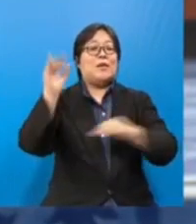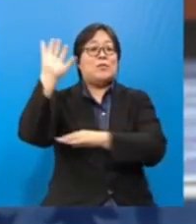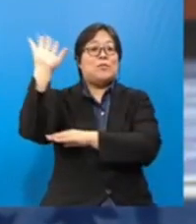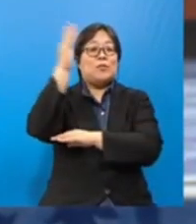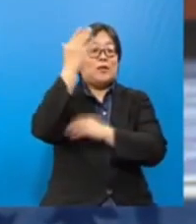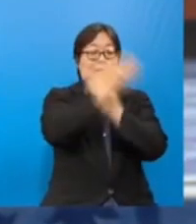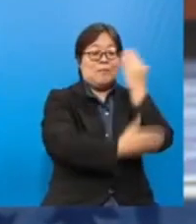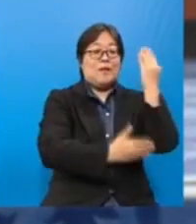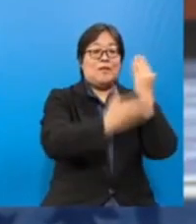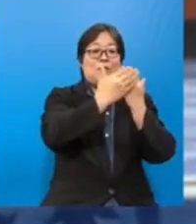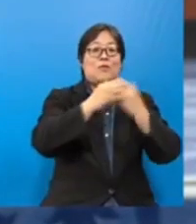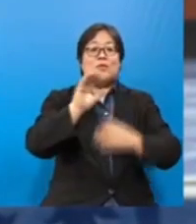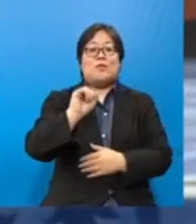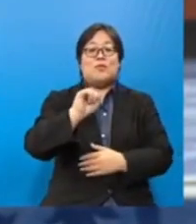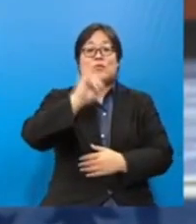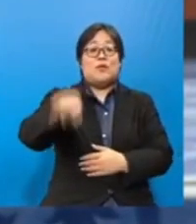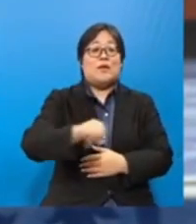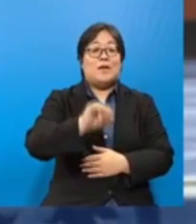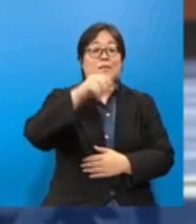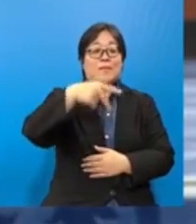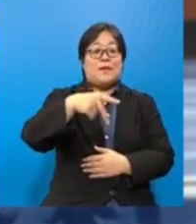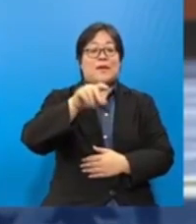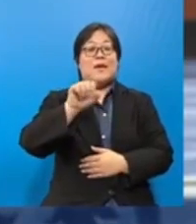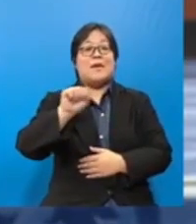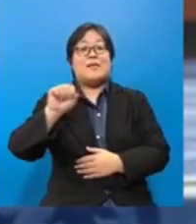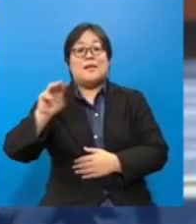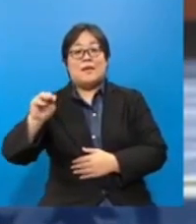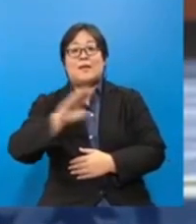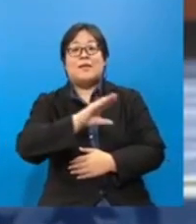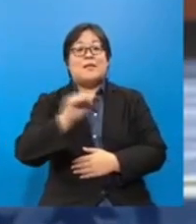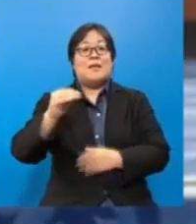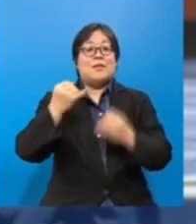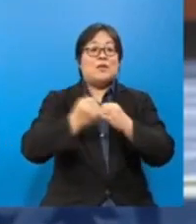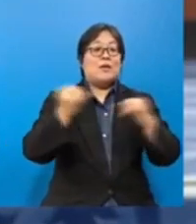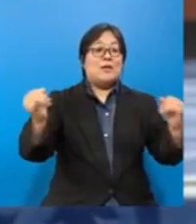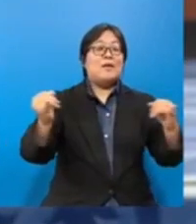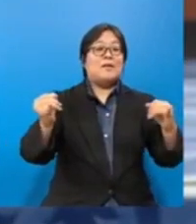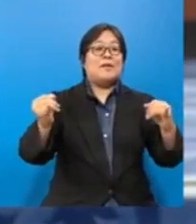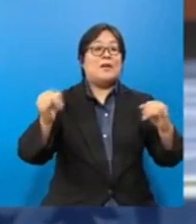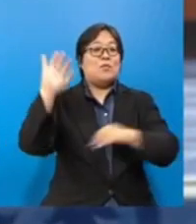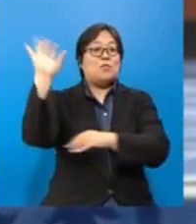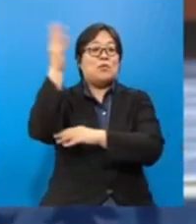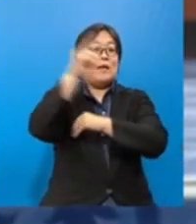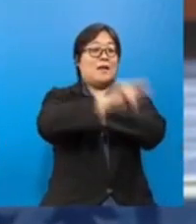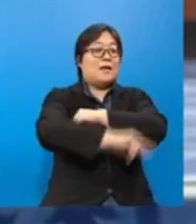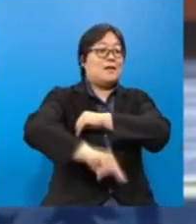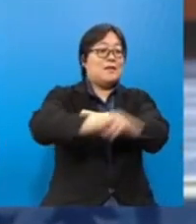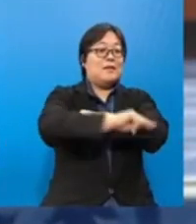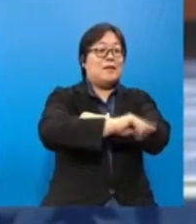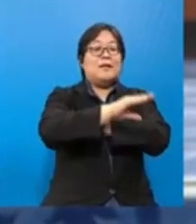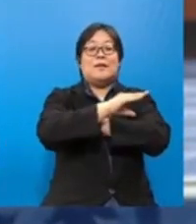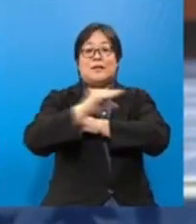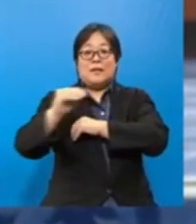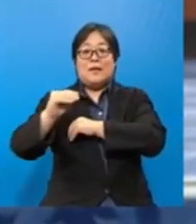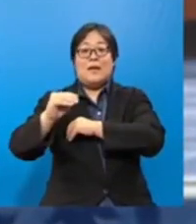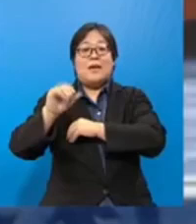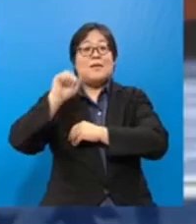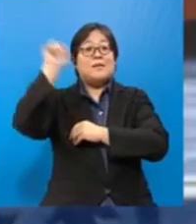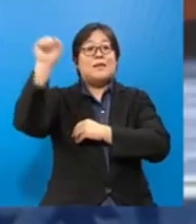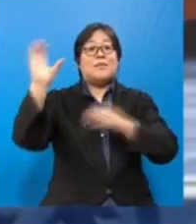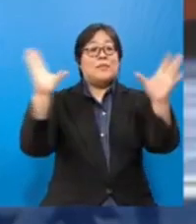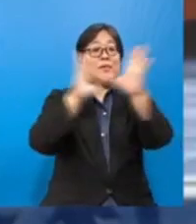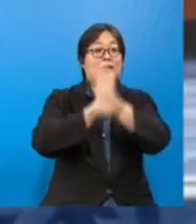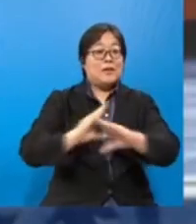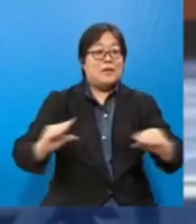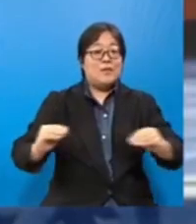semenanjung Malaysia GPS m dan juga jabatan-jabatan perhutanan di negeri-negeri di Malaysia dan juga Sabah